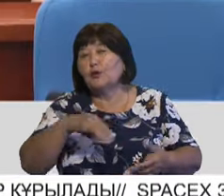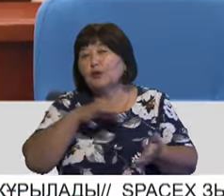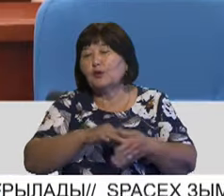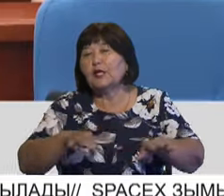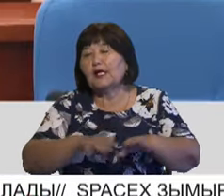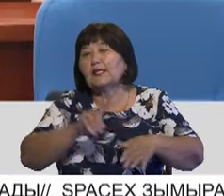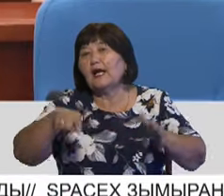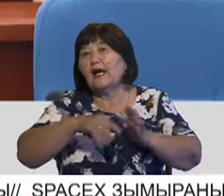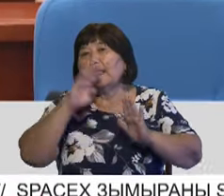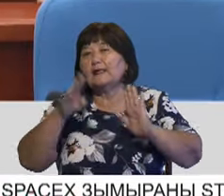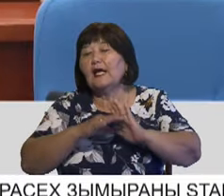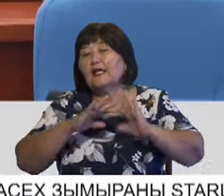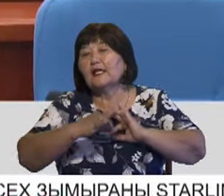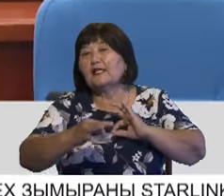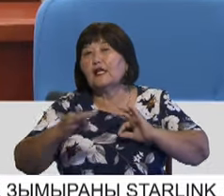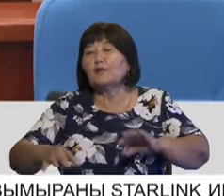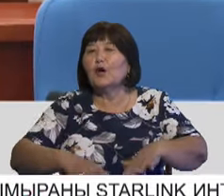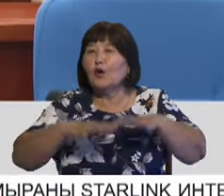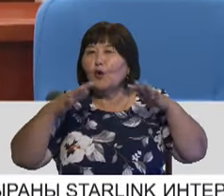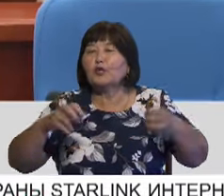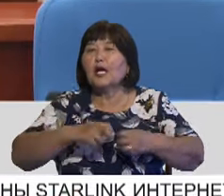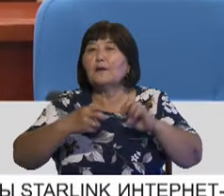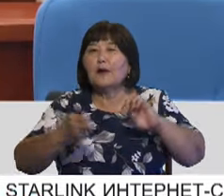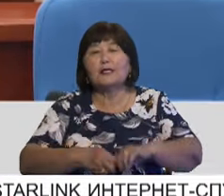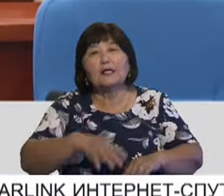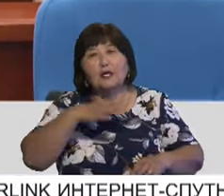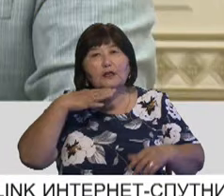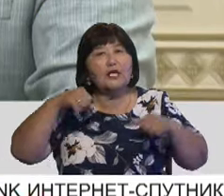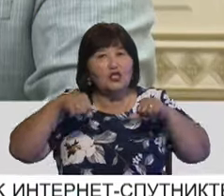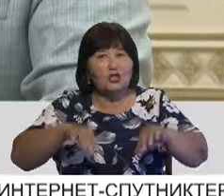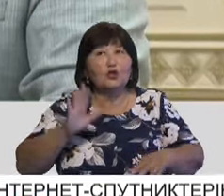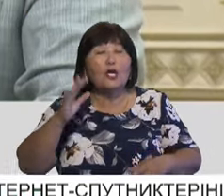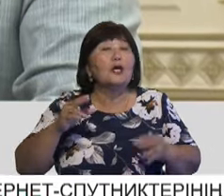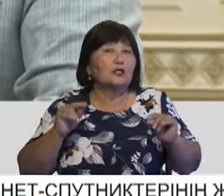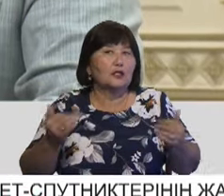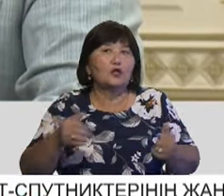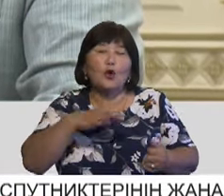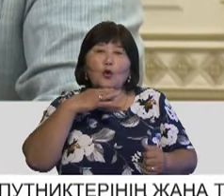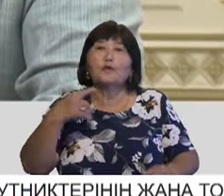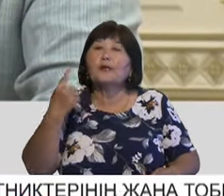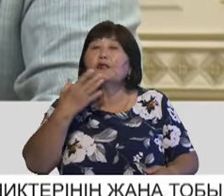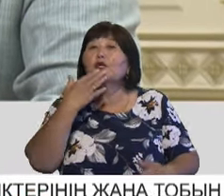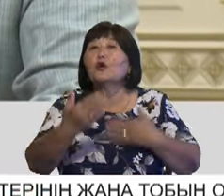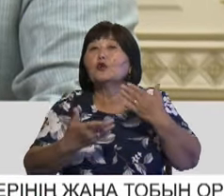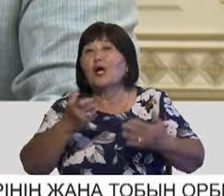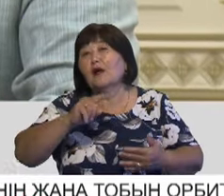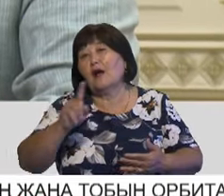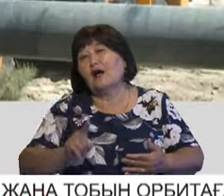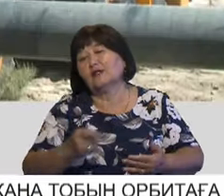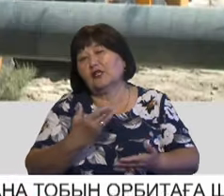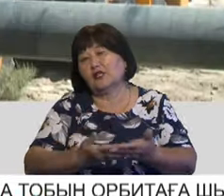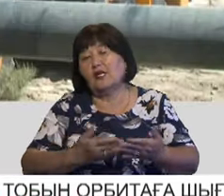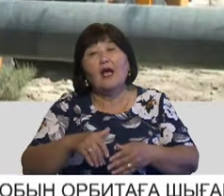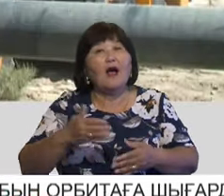орталығымен қатар қала қарасты елді мекендердегі қордаланған мәселелер де оңтайлы шешілуде. Шыны керек көптің бірінші сұрауы көгілдір отынның